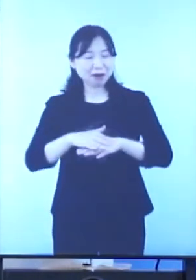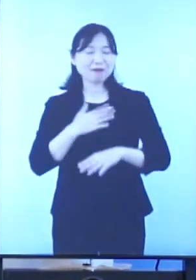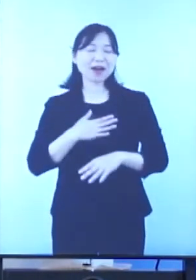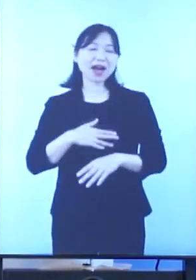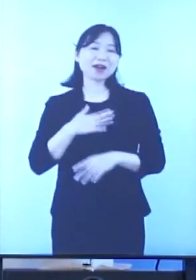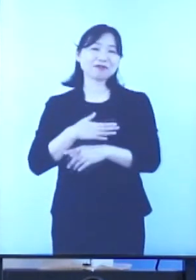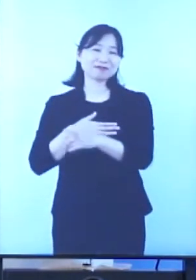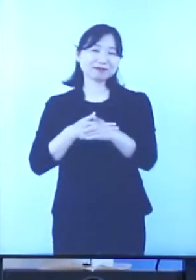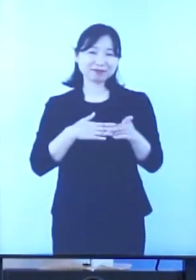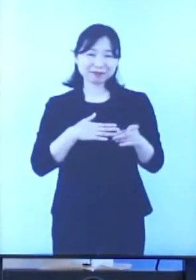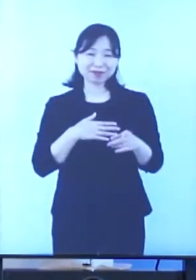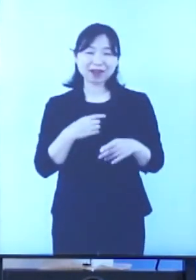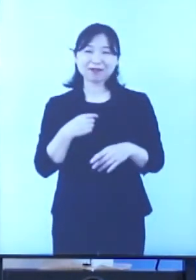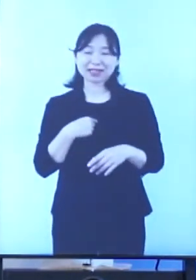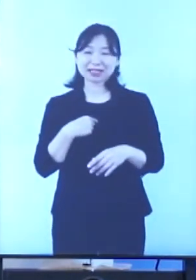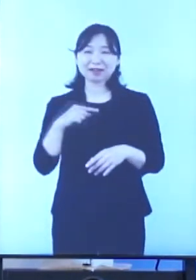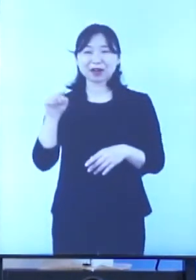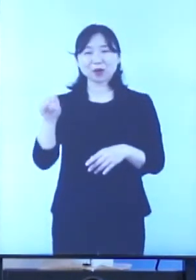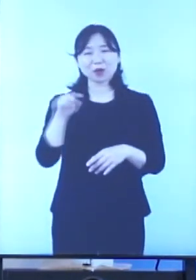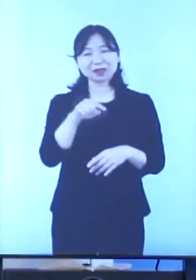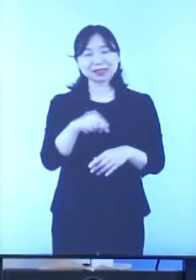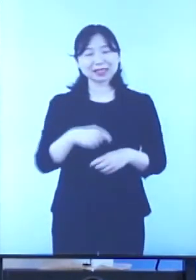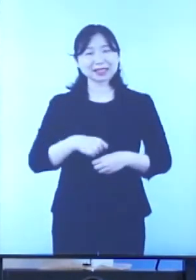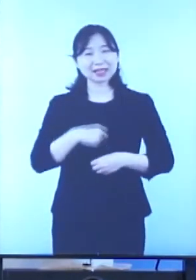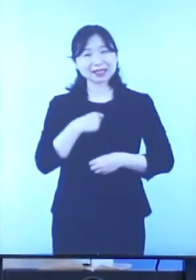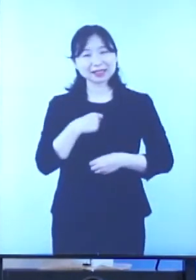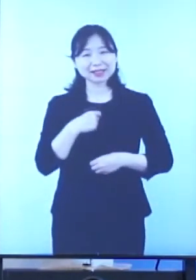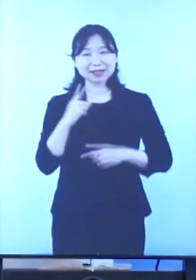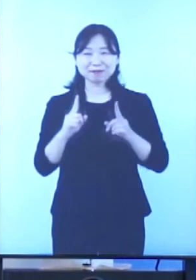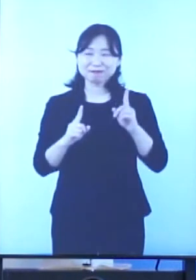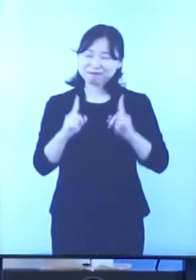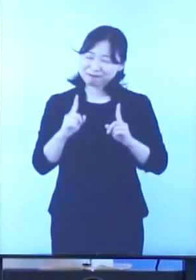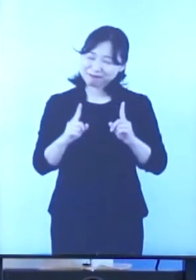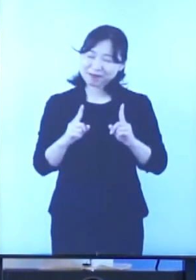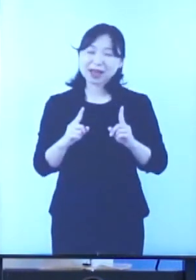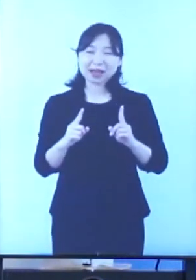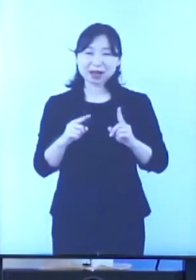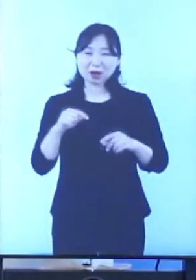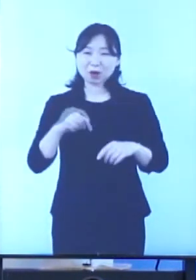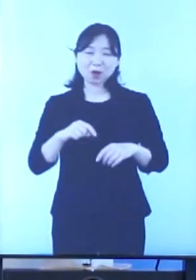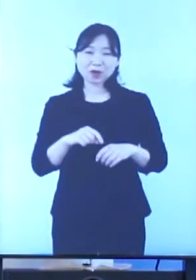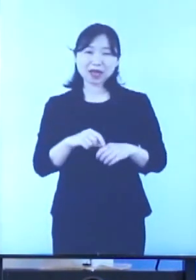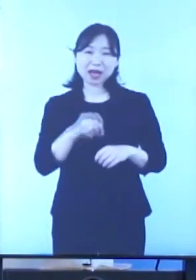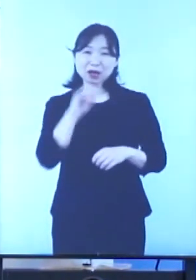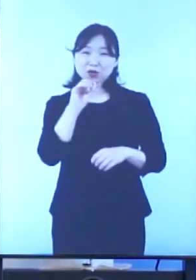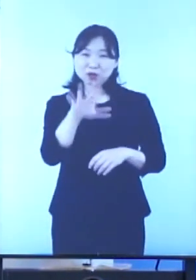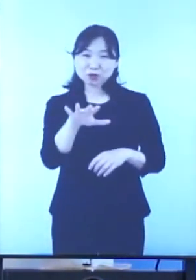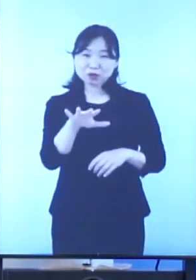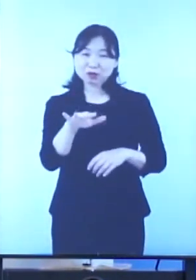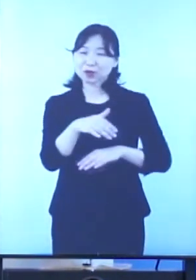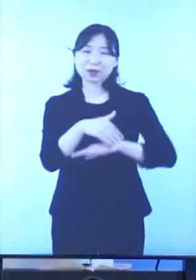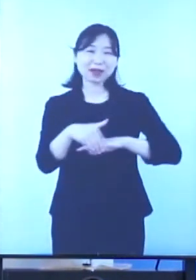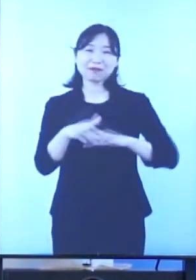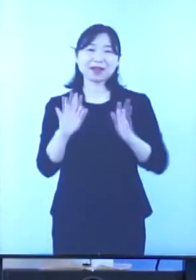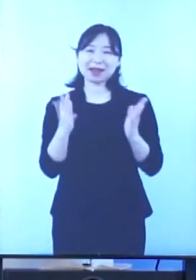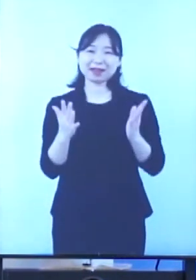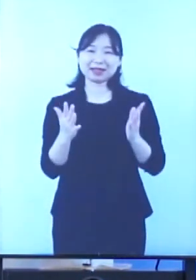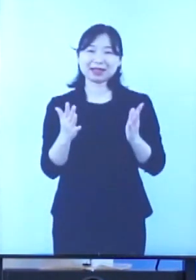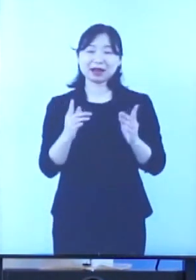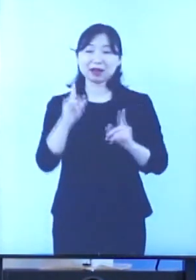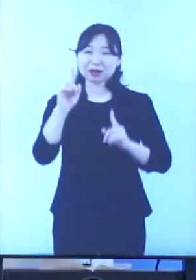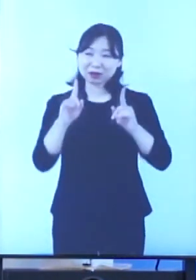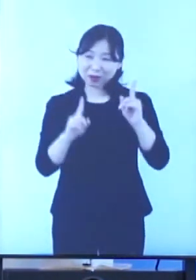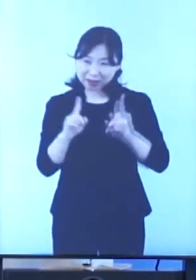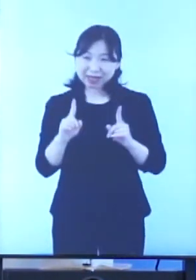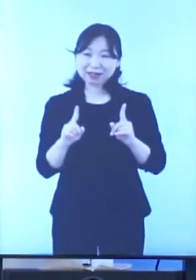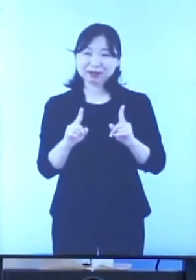身どちらの方が正しいとっていうことをあえてここで申し上げるつもりはありませんけれども、ただとにかく閉鎖水